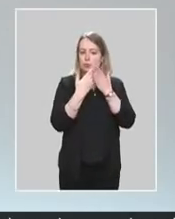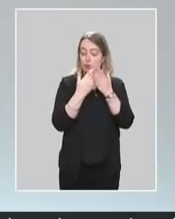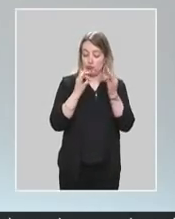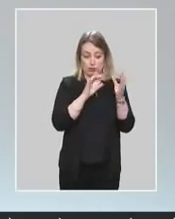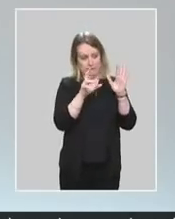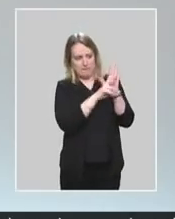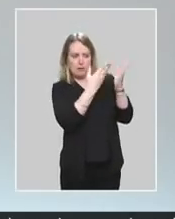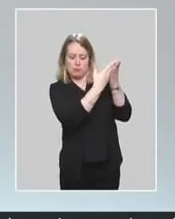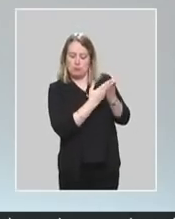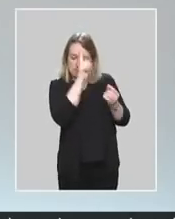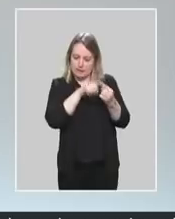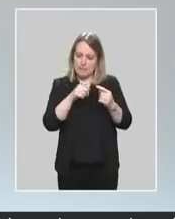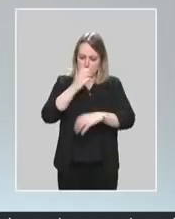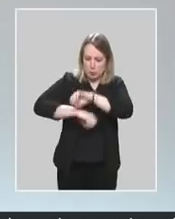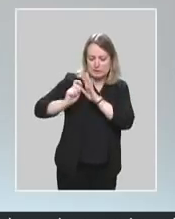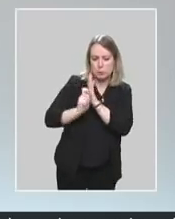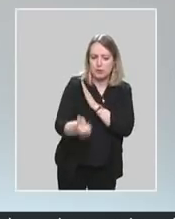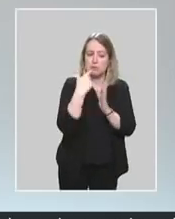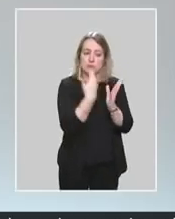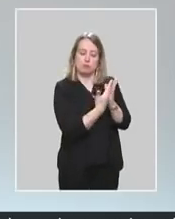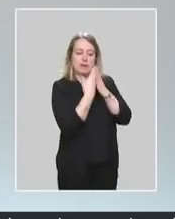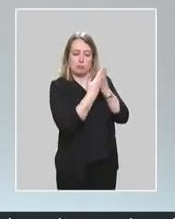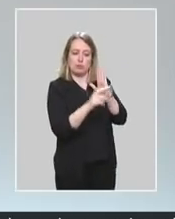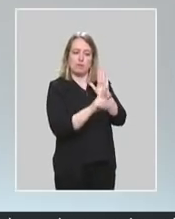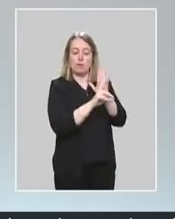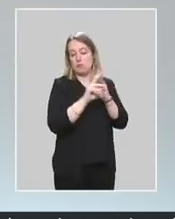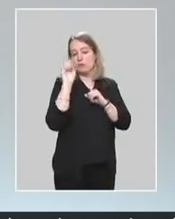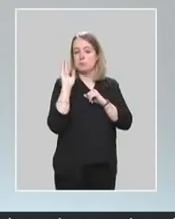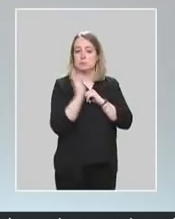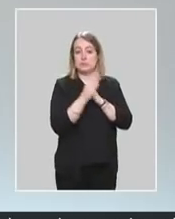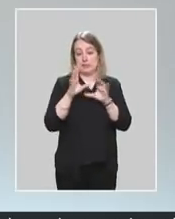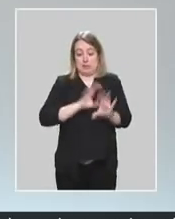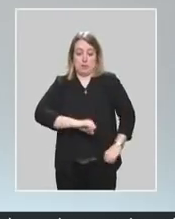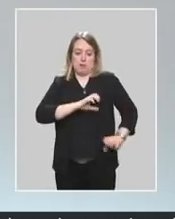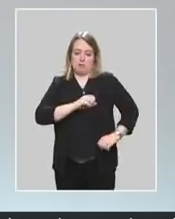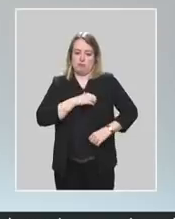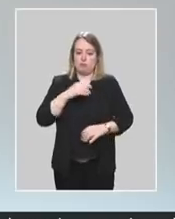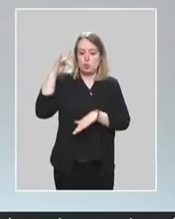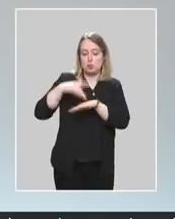train de faire. Et ça a été l'étude de référence pour l'expérimentation dont je viens de parler.